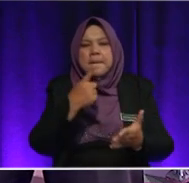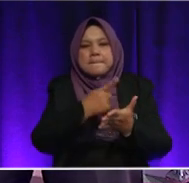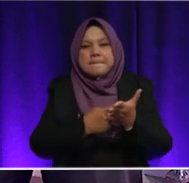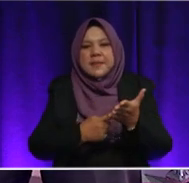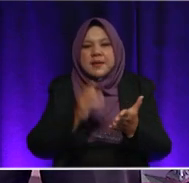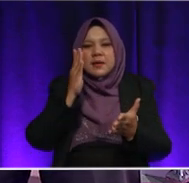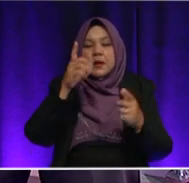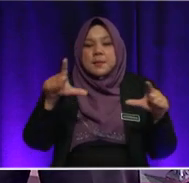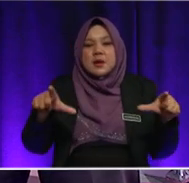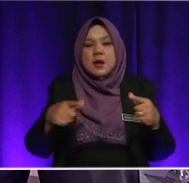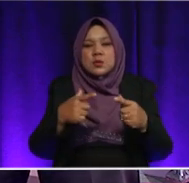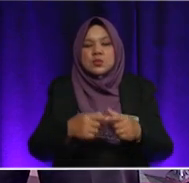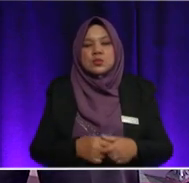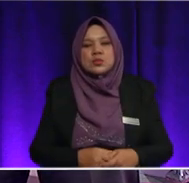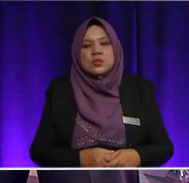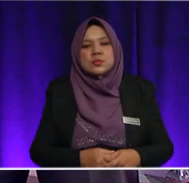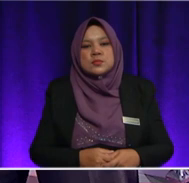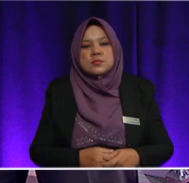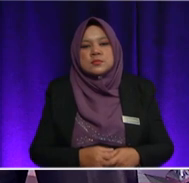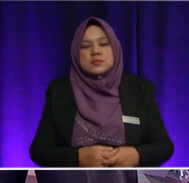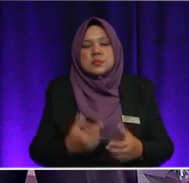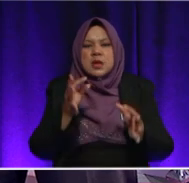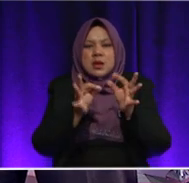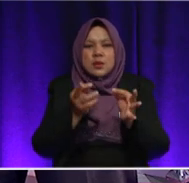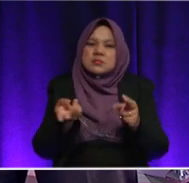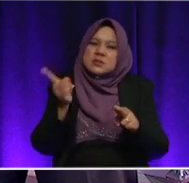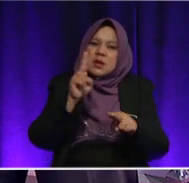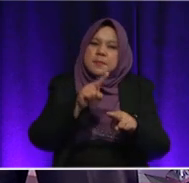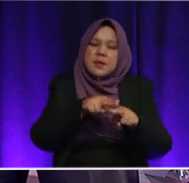sekiranya kendaraan kereta ini makin bertambah